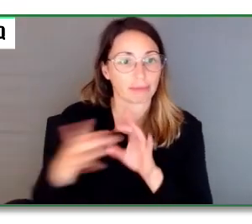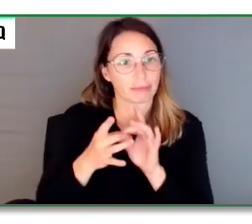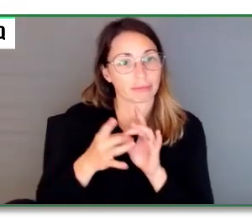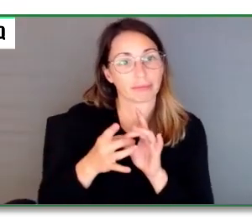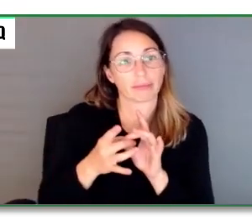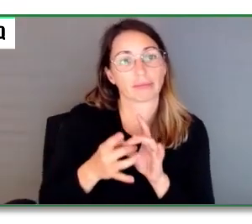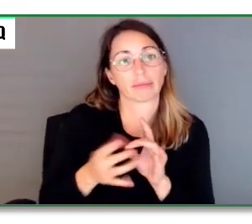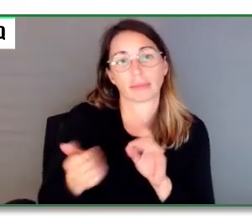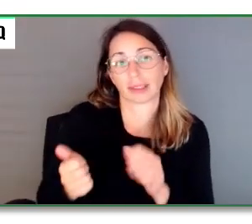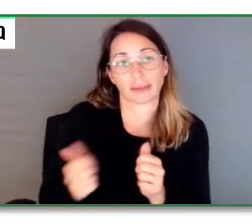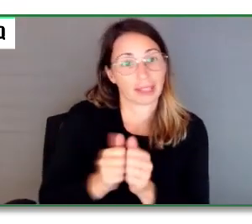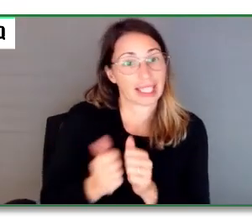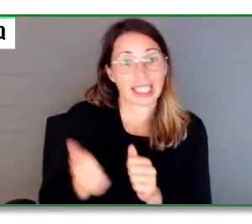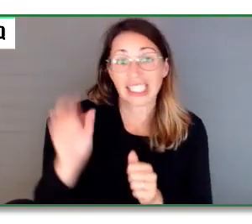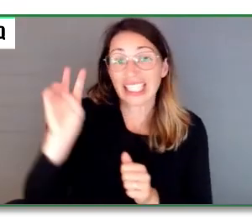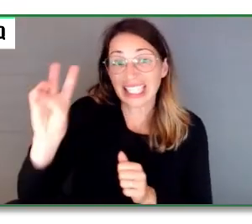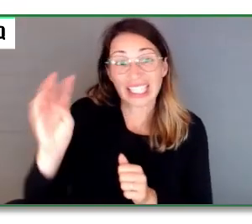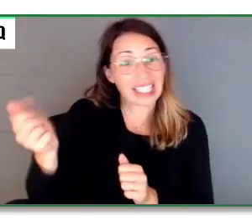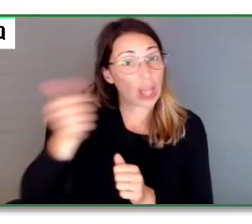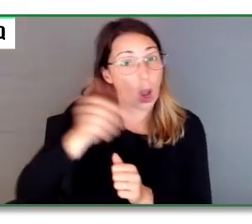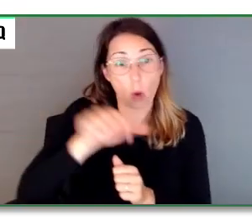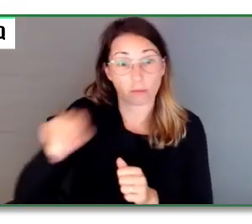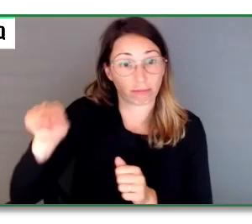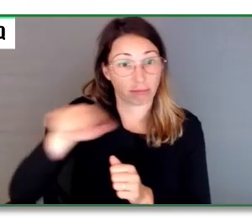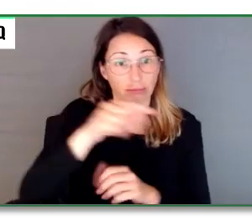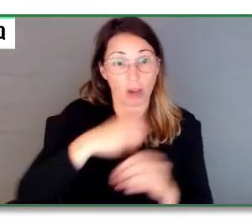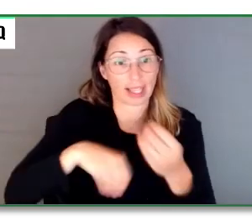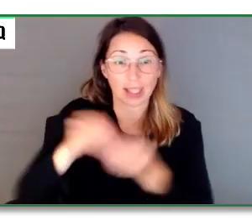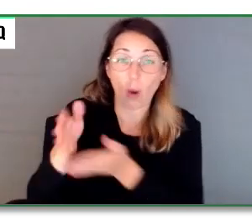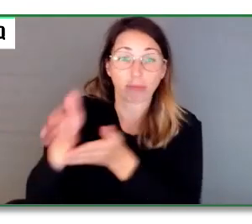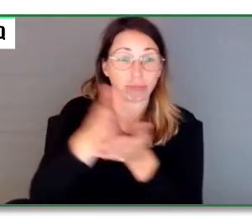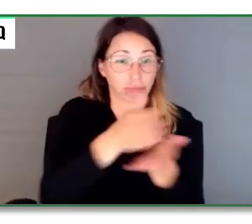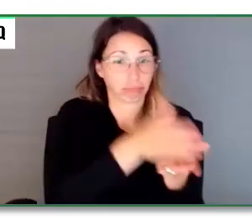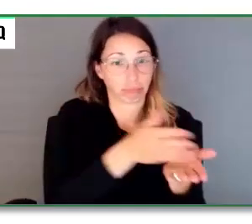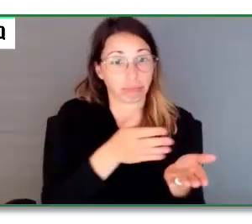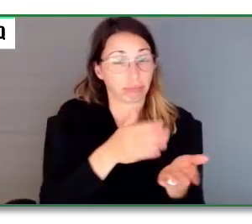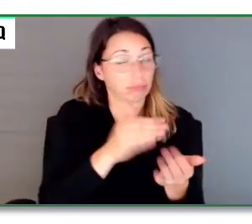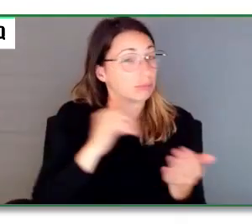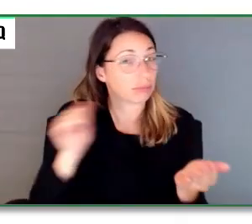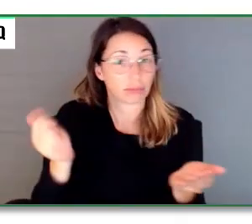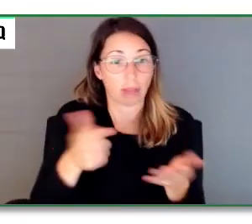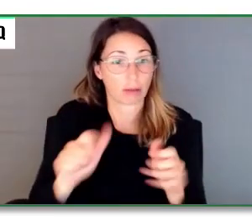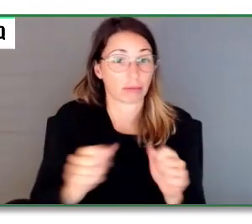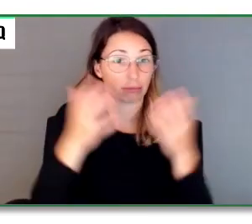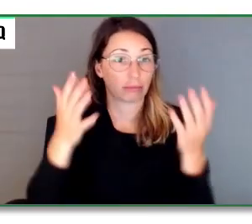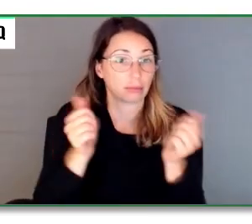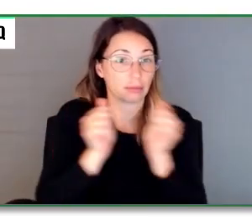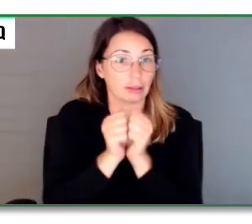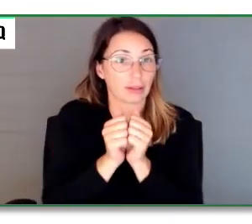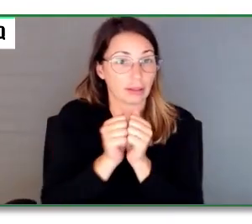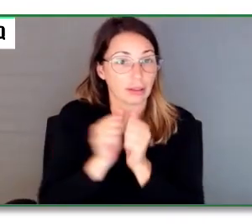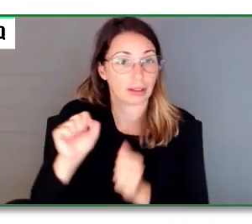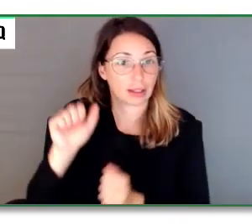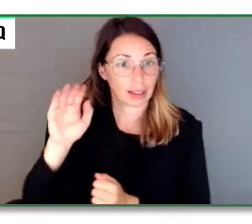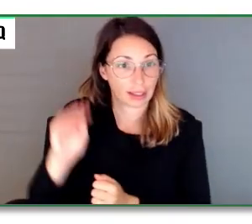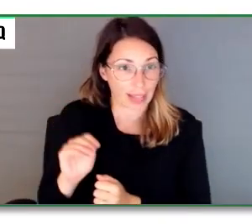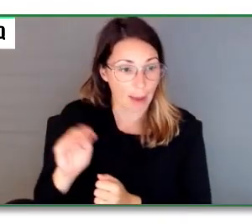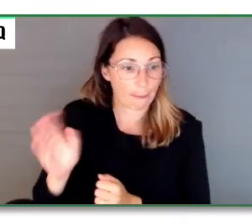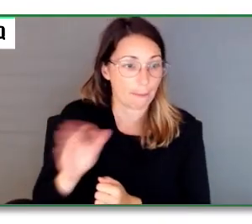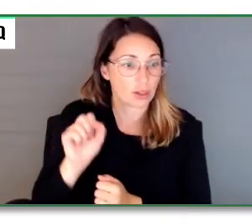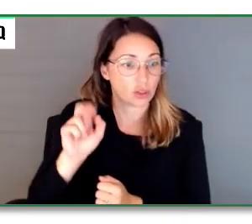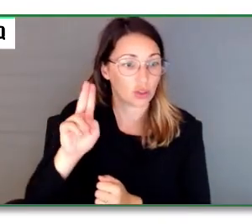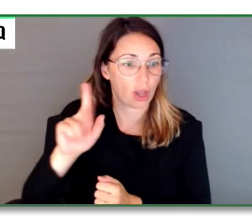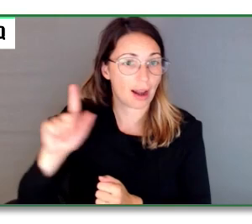organisations caritatives qui ont tous été créés par Sam Sullivan. Vous pourriez vous rappeler